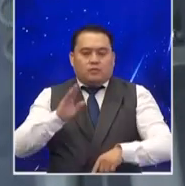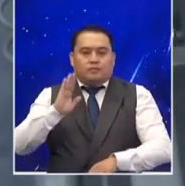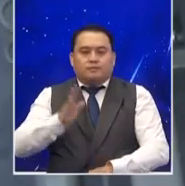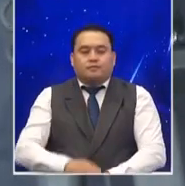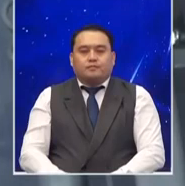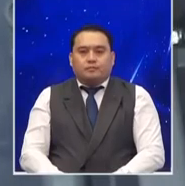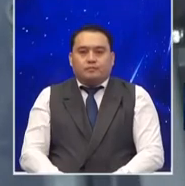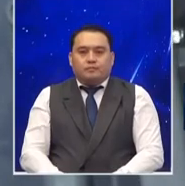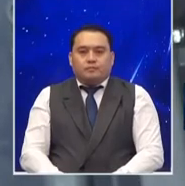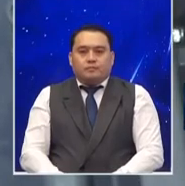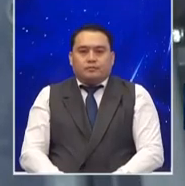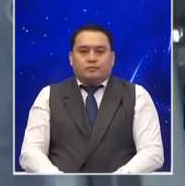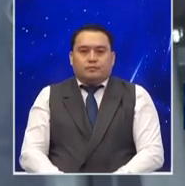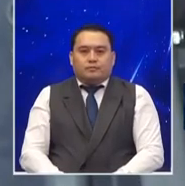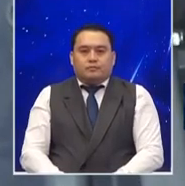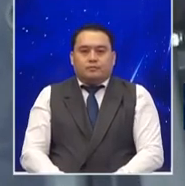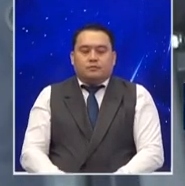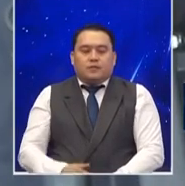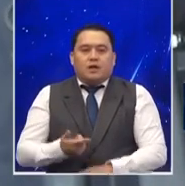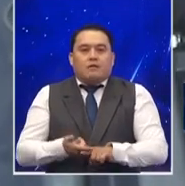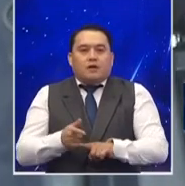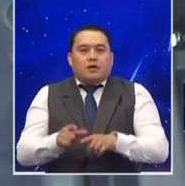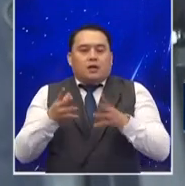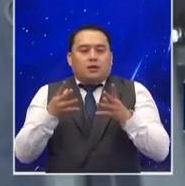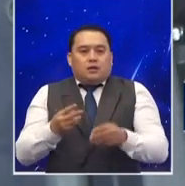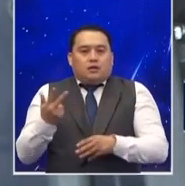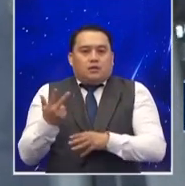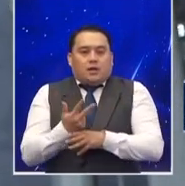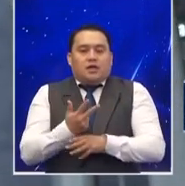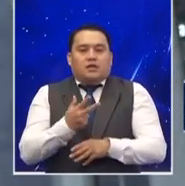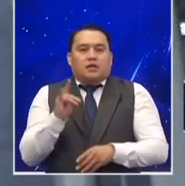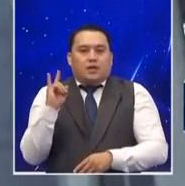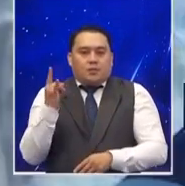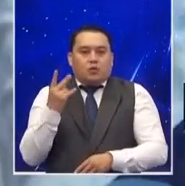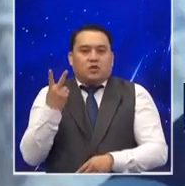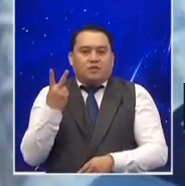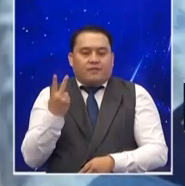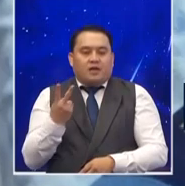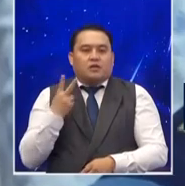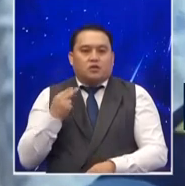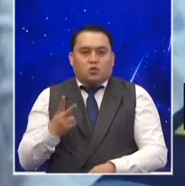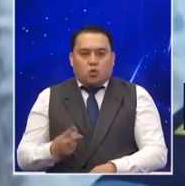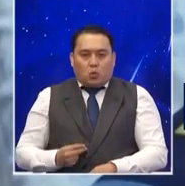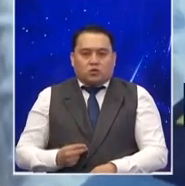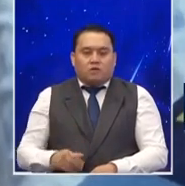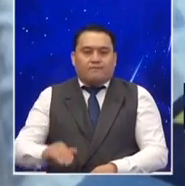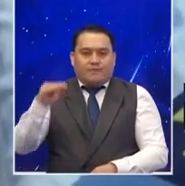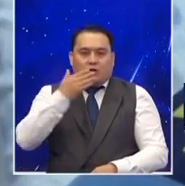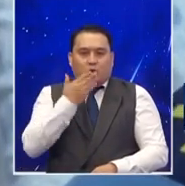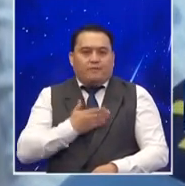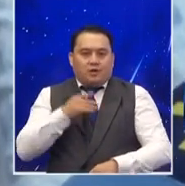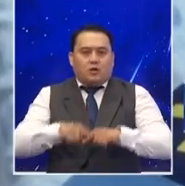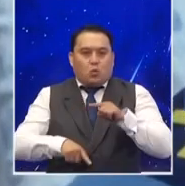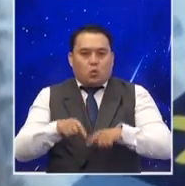этот день родился мой долгожданный сын. Это мой 3-й ребенок, у меня 2 дочери. Я надеюсь, что мой сын вырастет